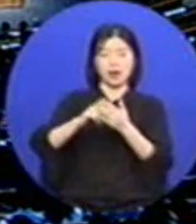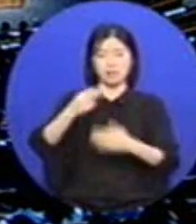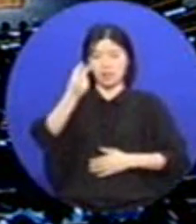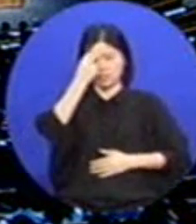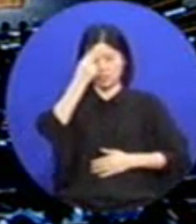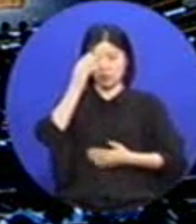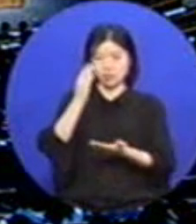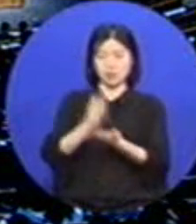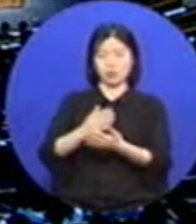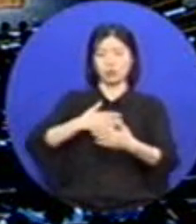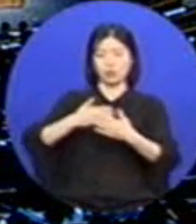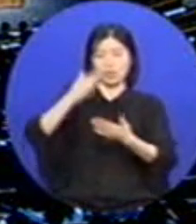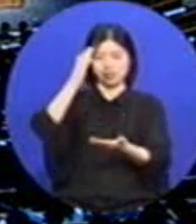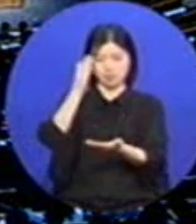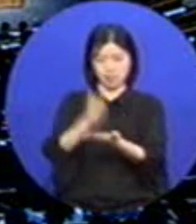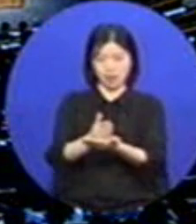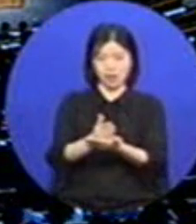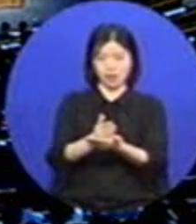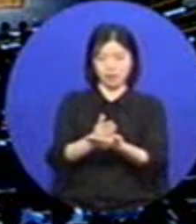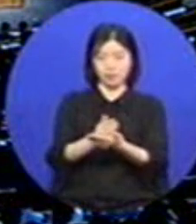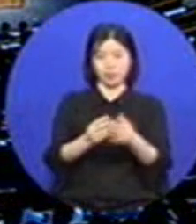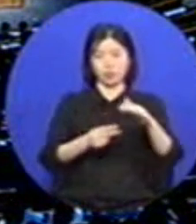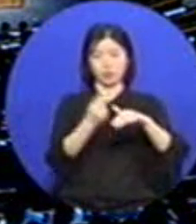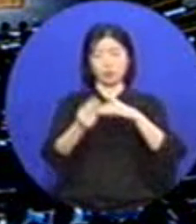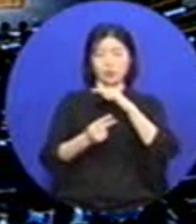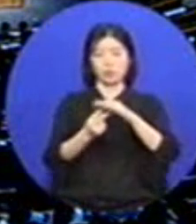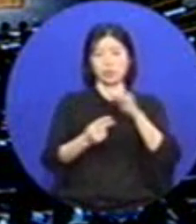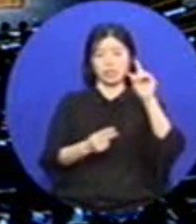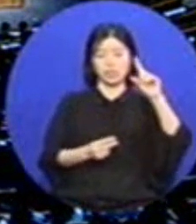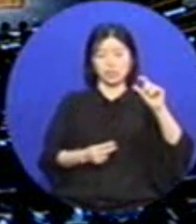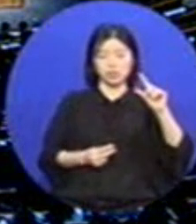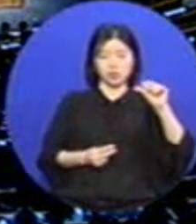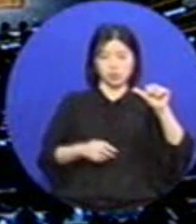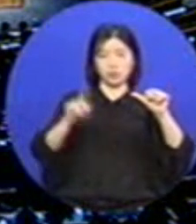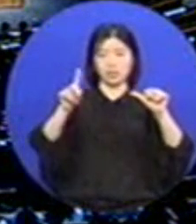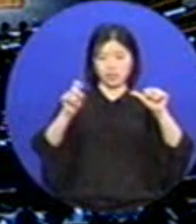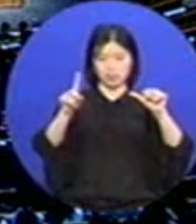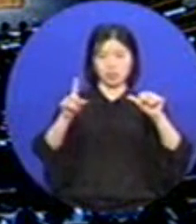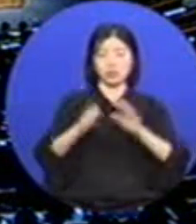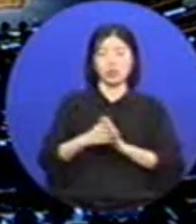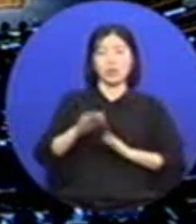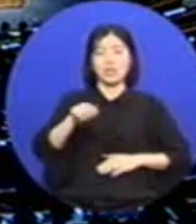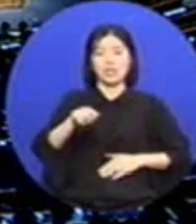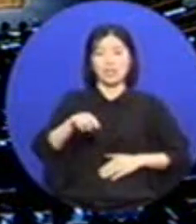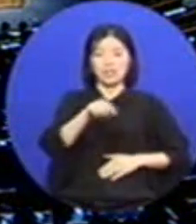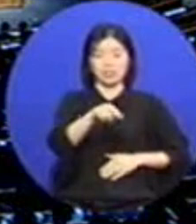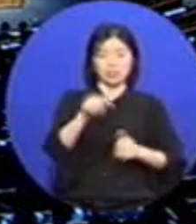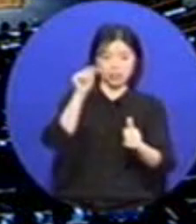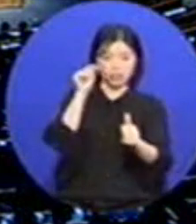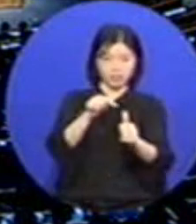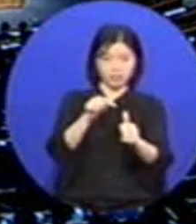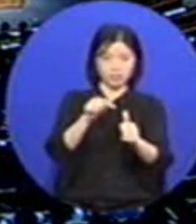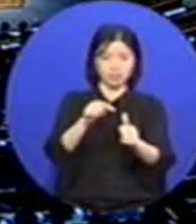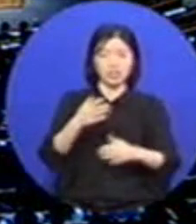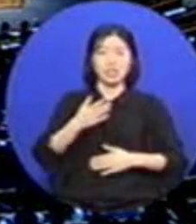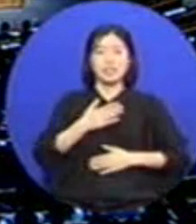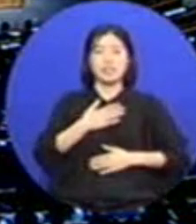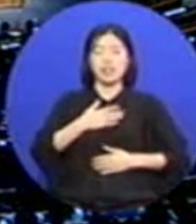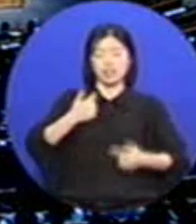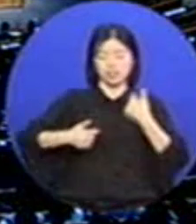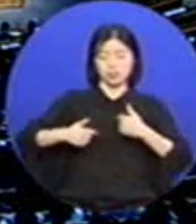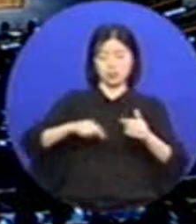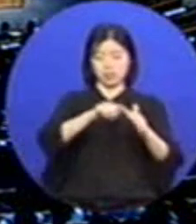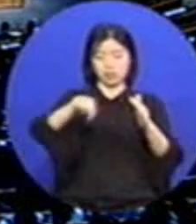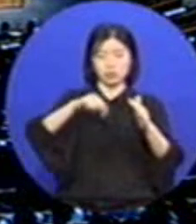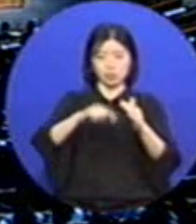말라 요한복음 15장 11절에 내가 이것을 너희에게 이름은 내 기쁨이 너희 안에 있어